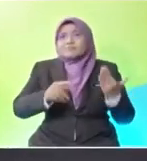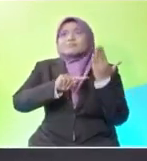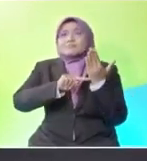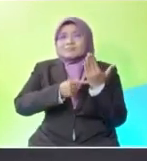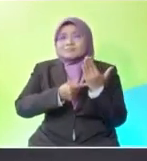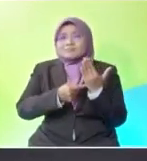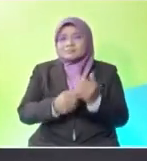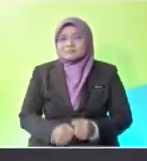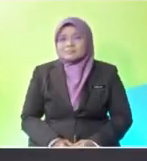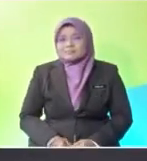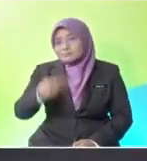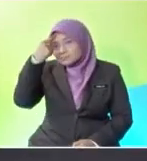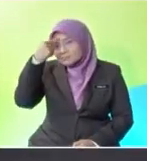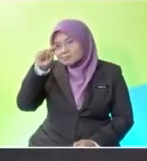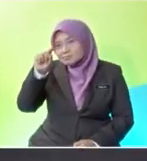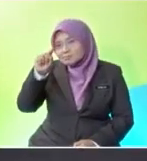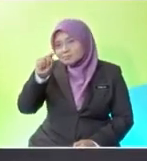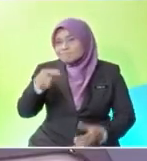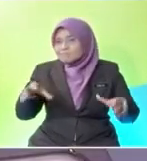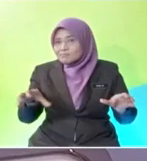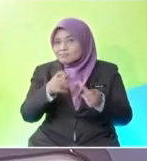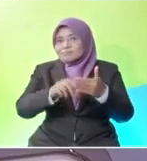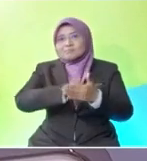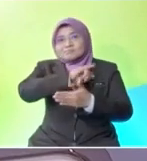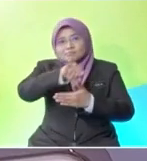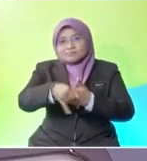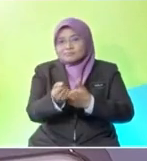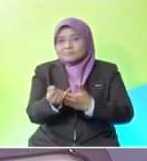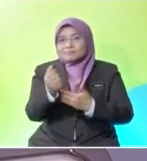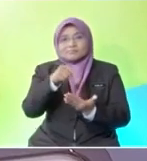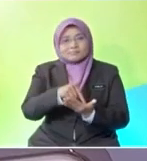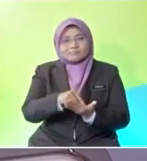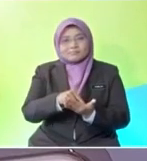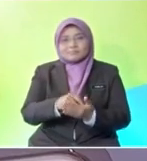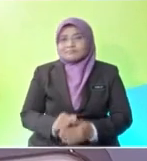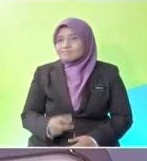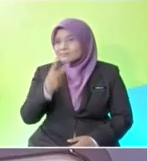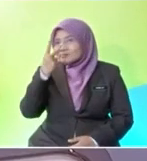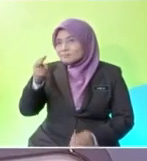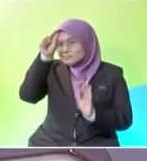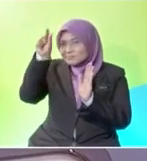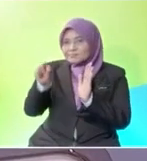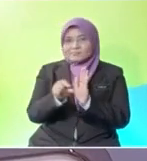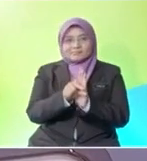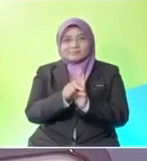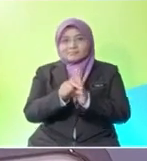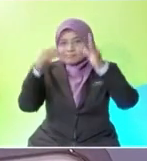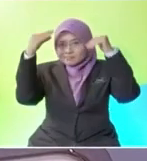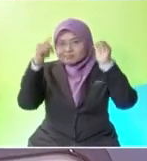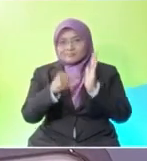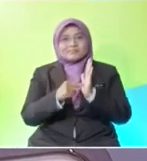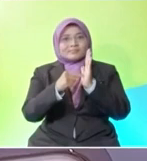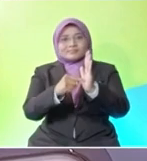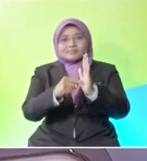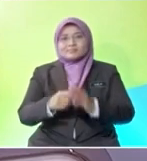untuk pemasangan produk Project nih Oke jadi kita tengok pada slide yang seterusnya mungkin